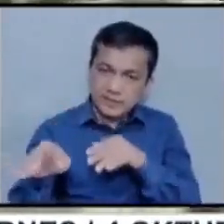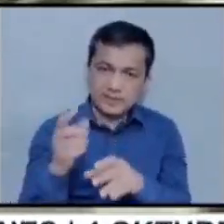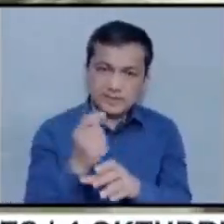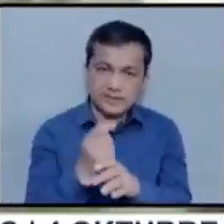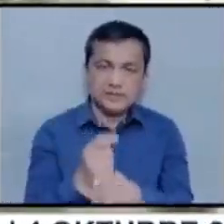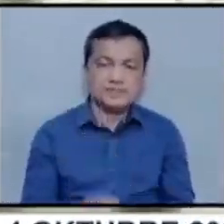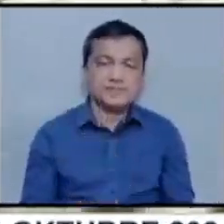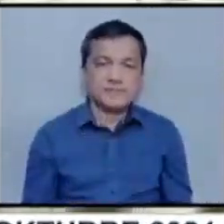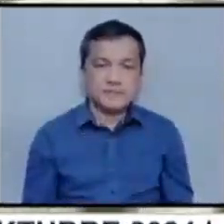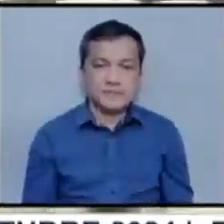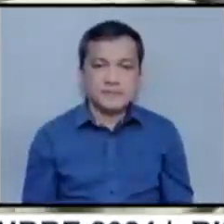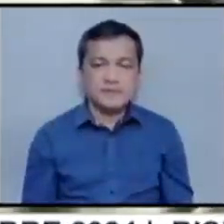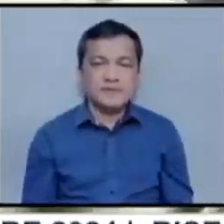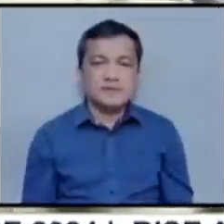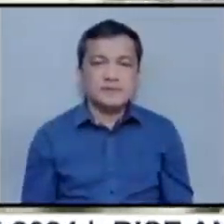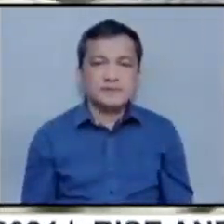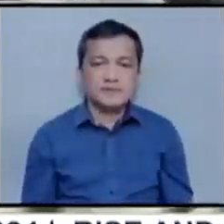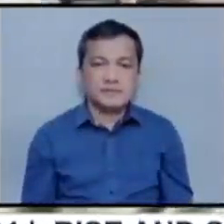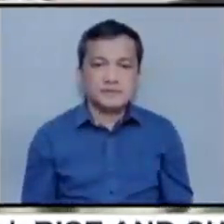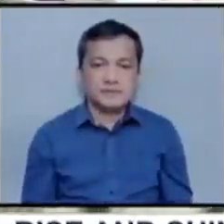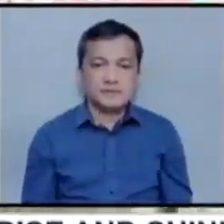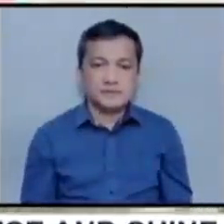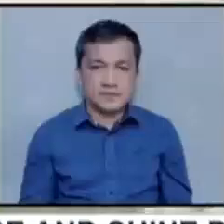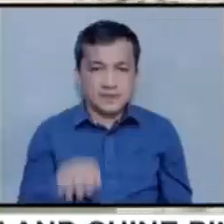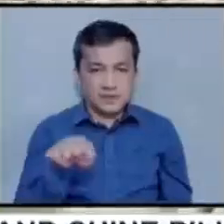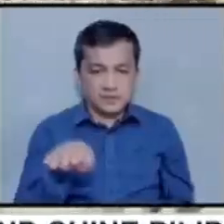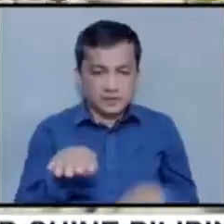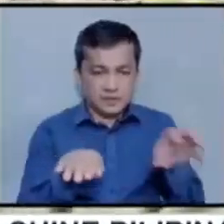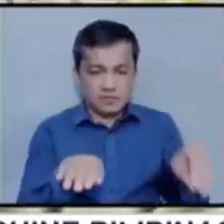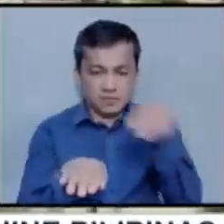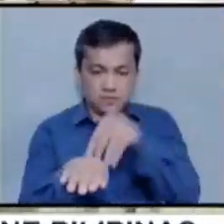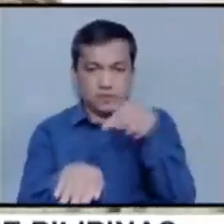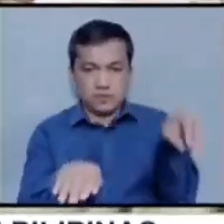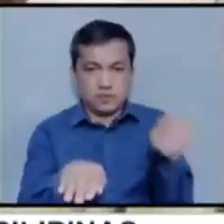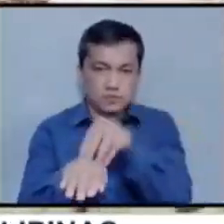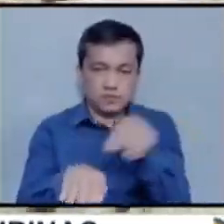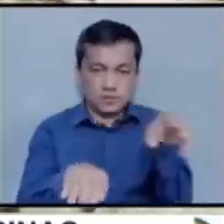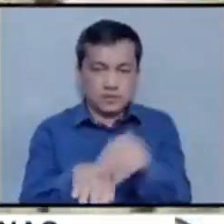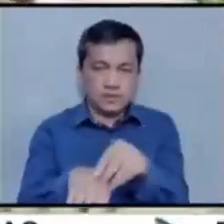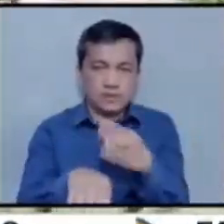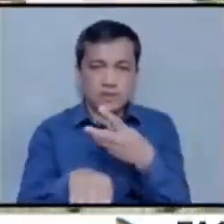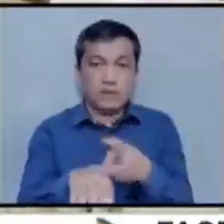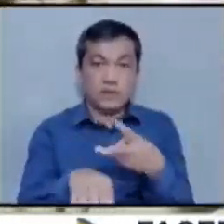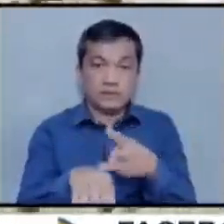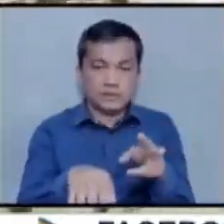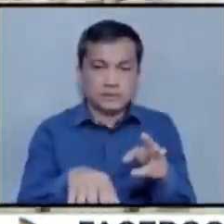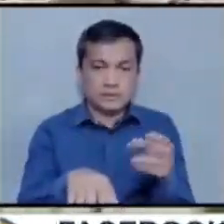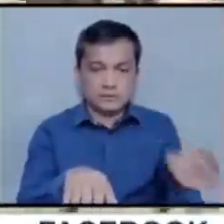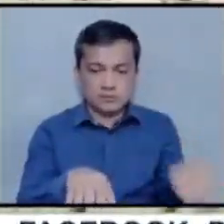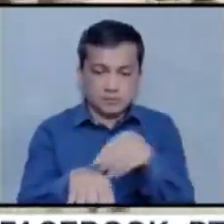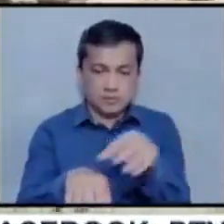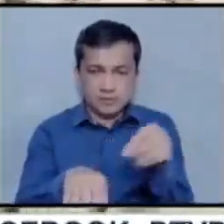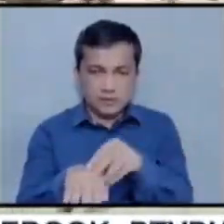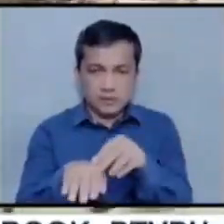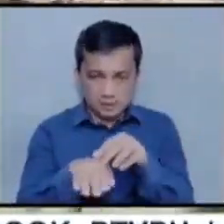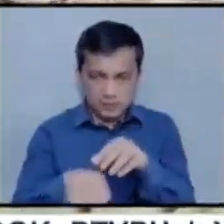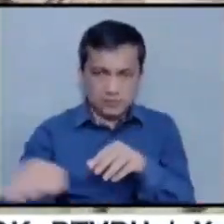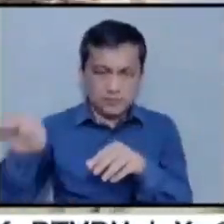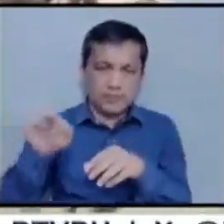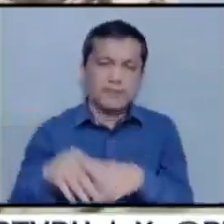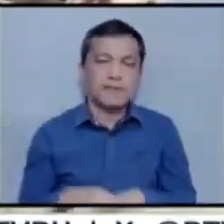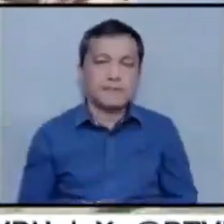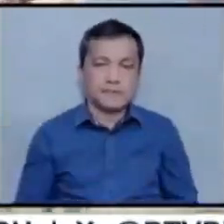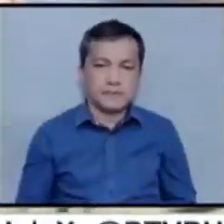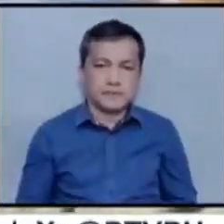na siyang gagamitin sa paghahakot ng mga nakolektang debris, mga lupa at mga bato, bunsod